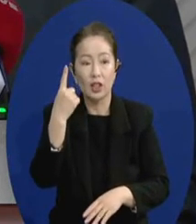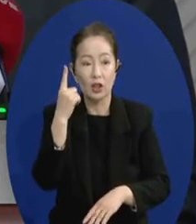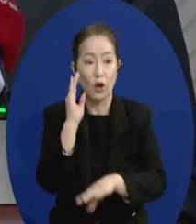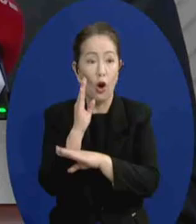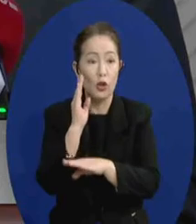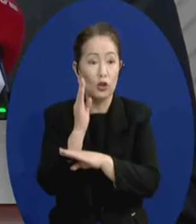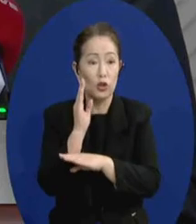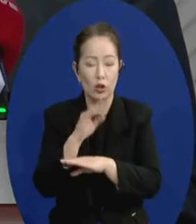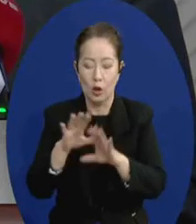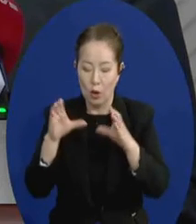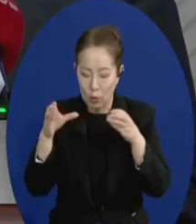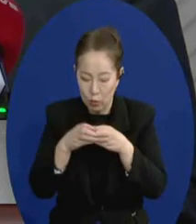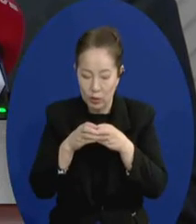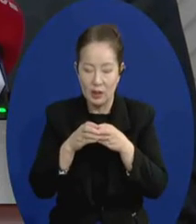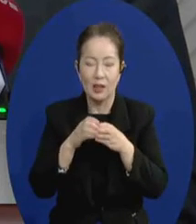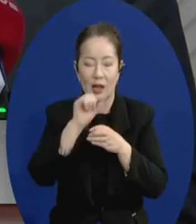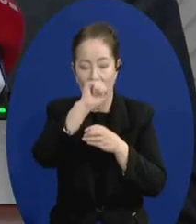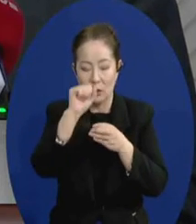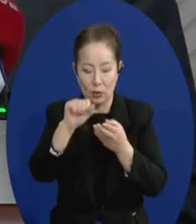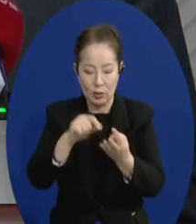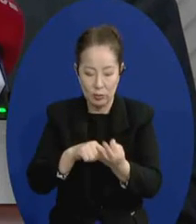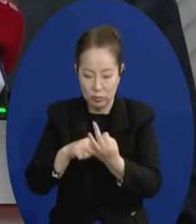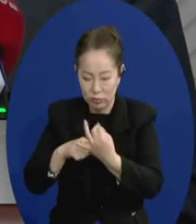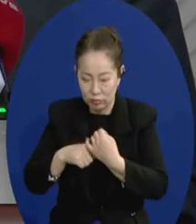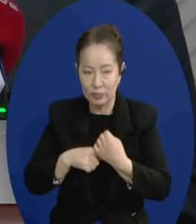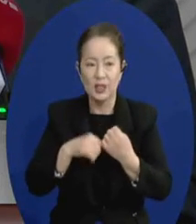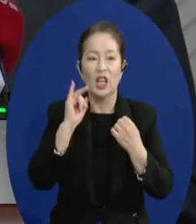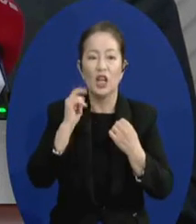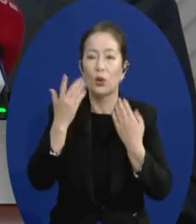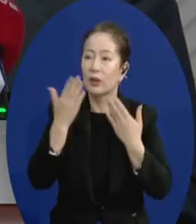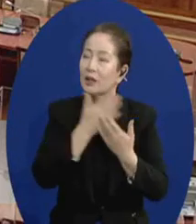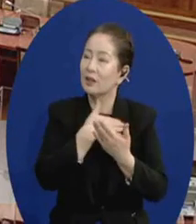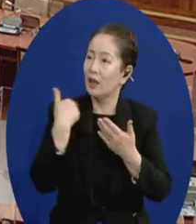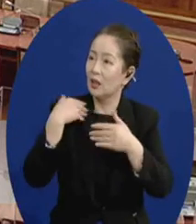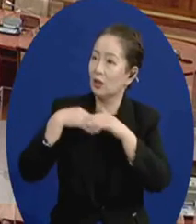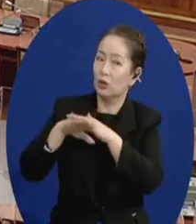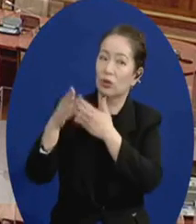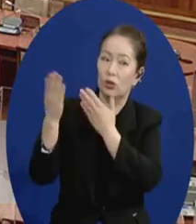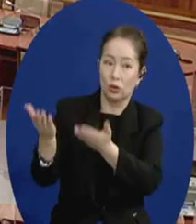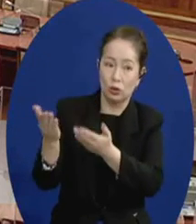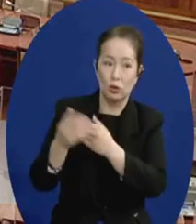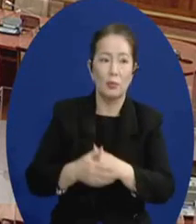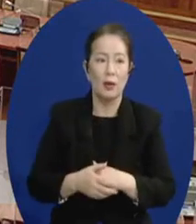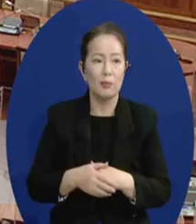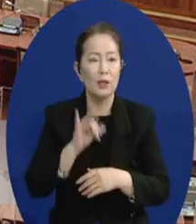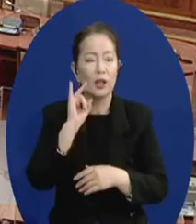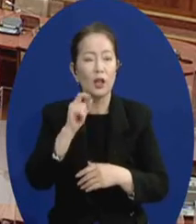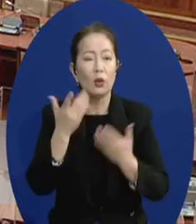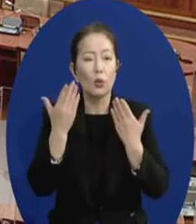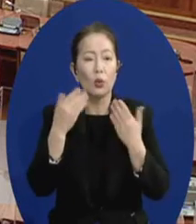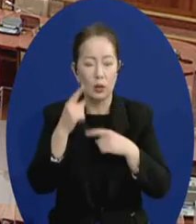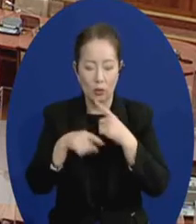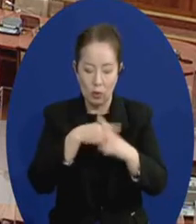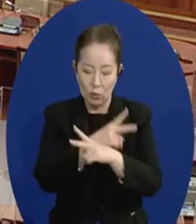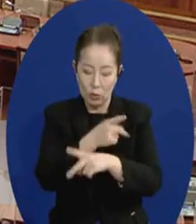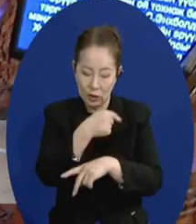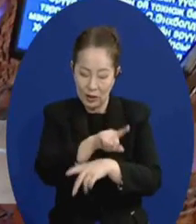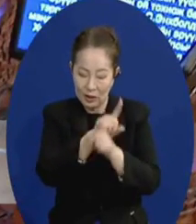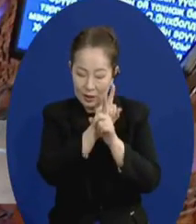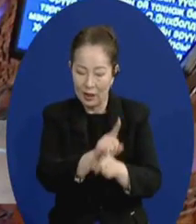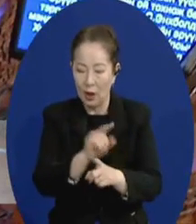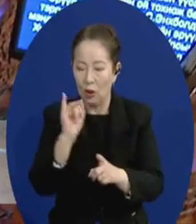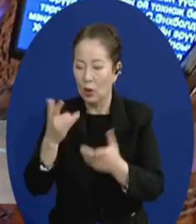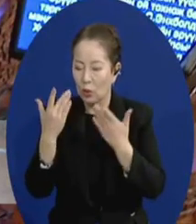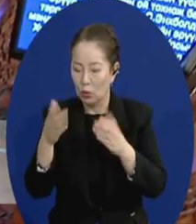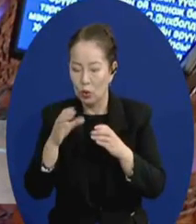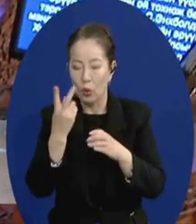өдрөл бүлгийн асуудлуудаа гаргаж ирж одоо улсын хурлын дарга тавьсан. Улсын хурлын тухай хуулиар улсын хурлын үйл